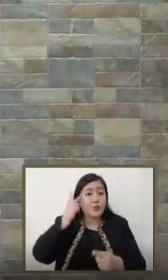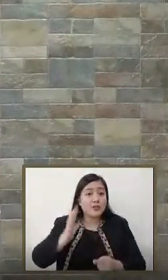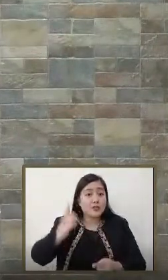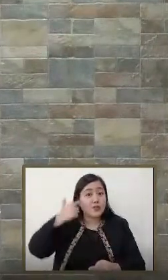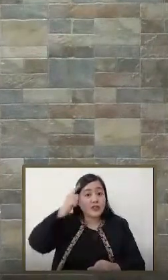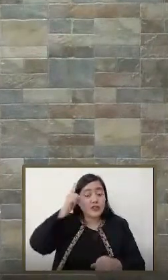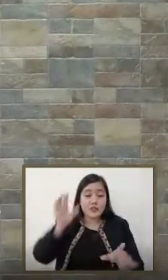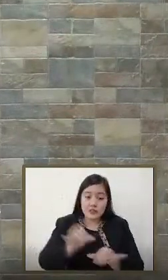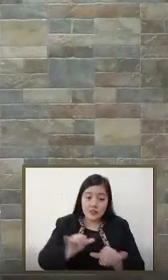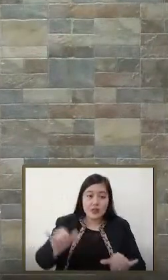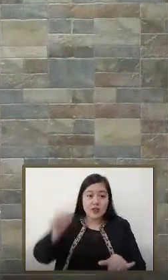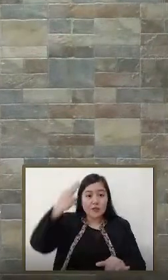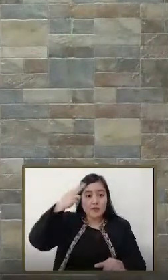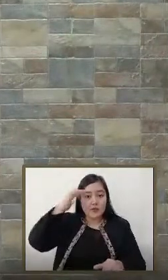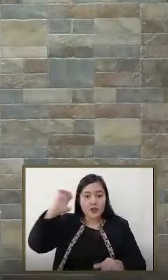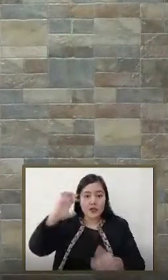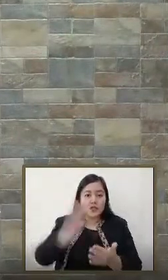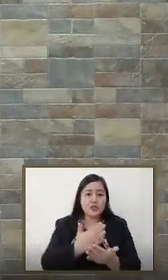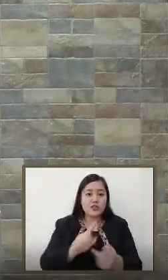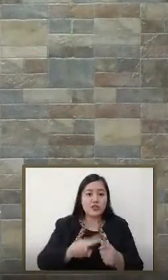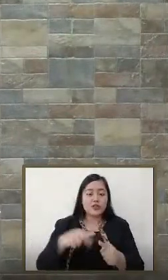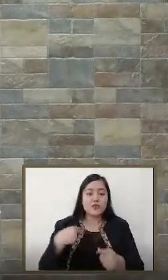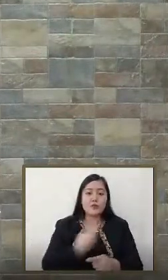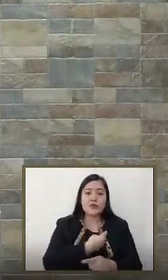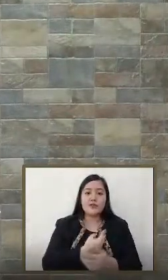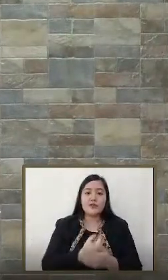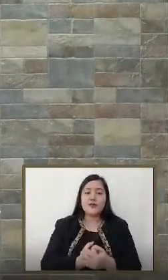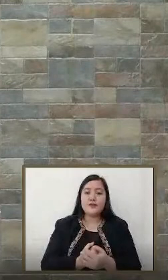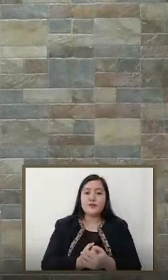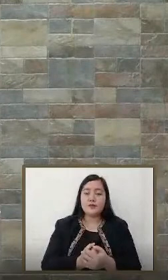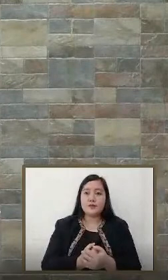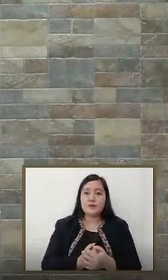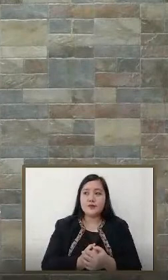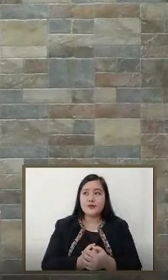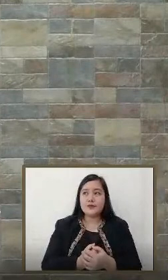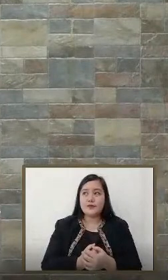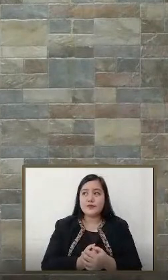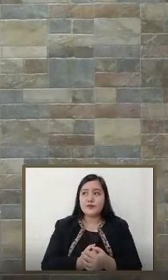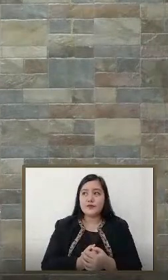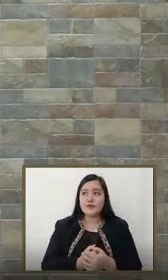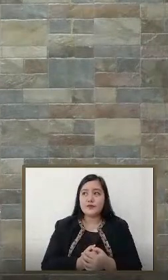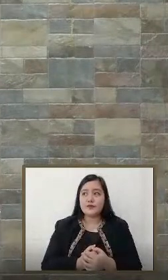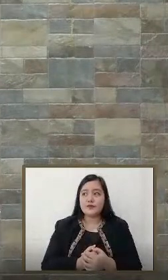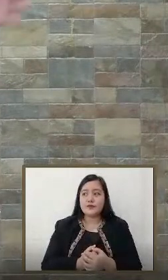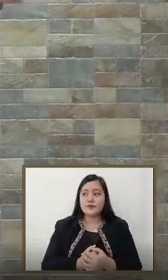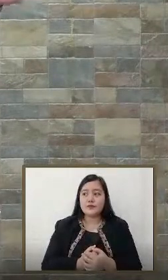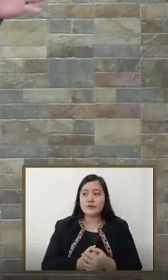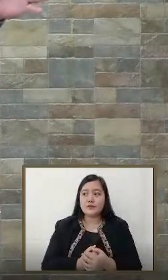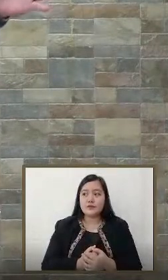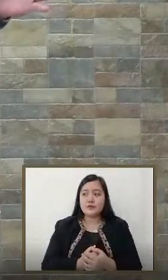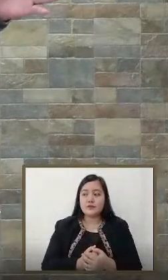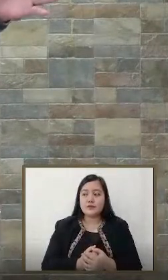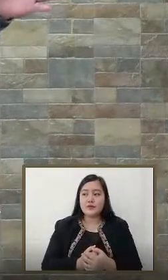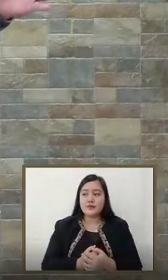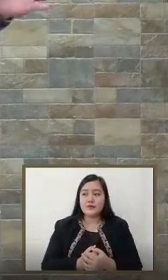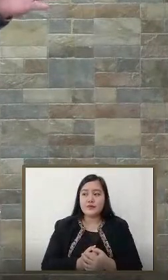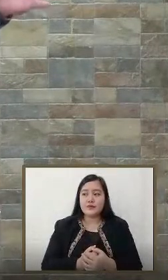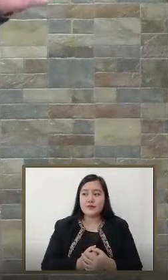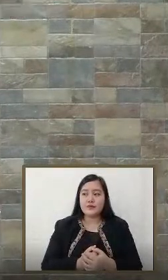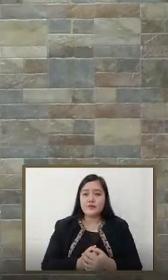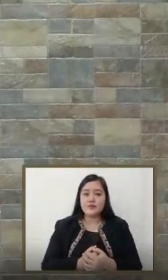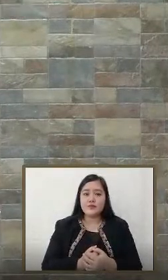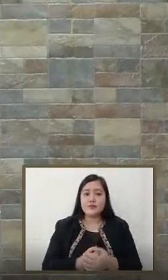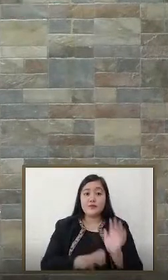about the wisdom. Imagine mo yan. May isip ba nating mga pastor about yung mga ginagawa natin,